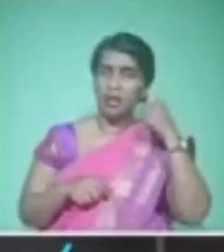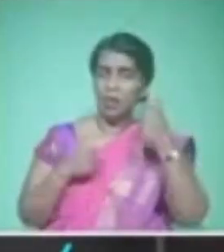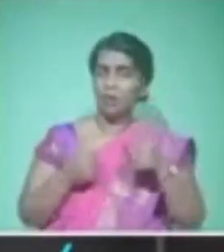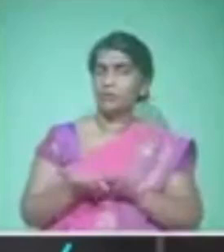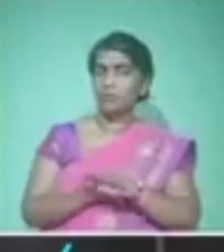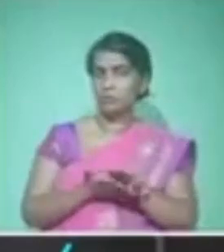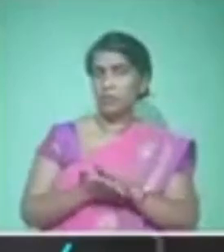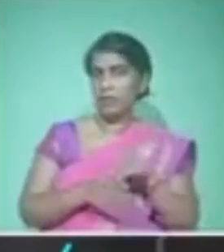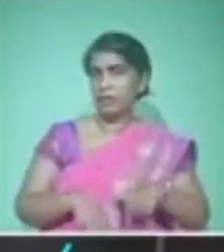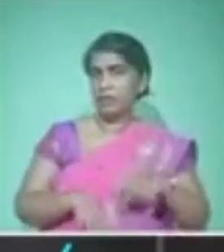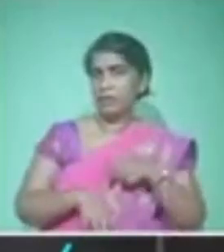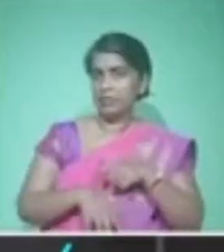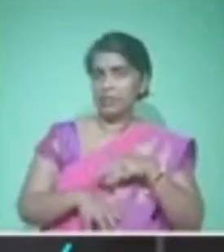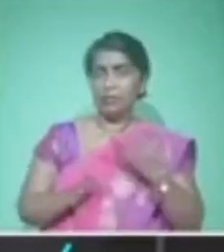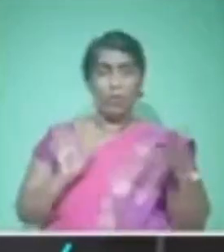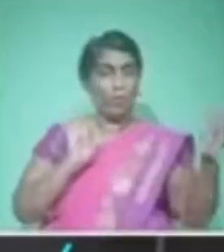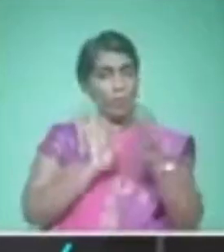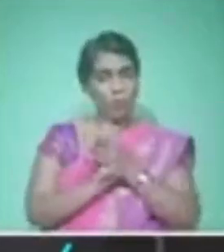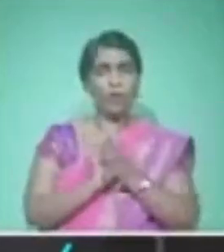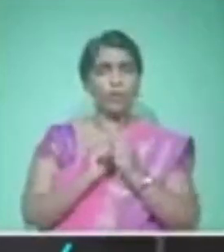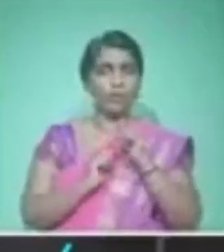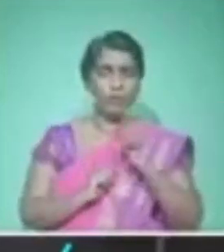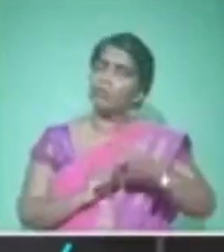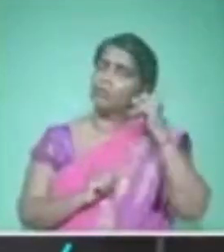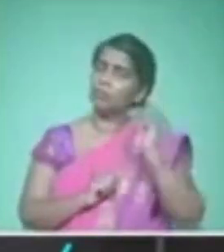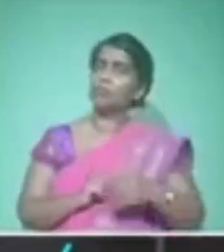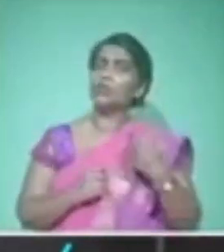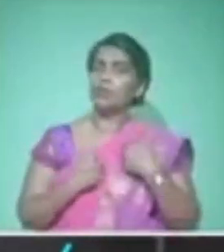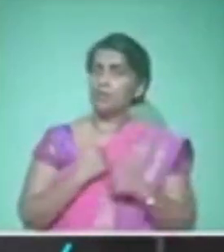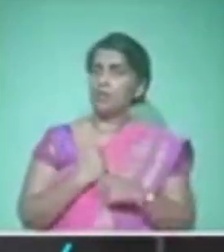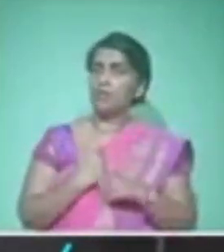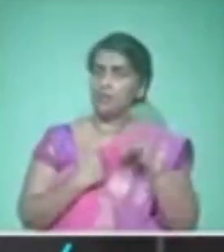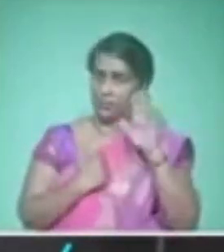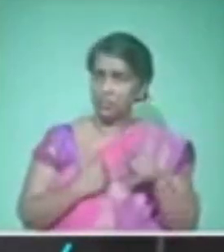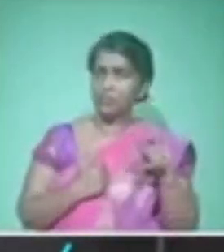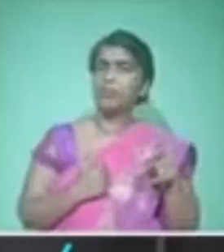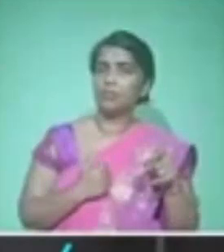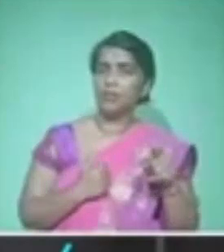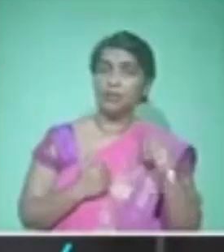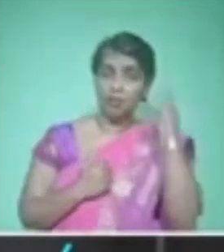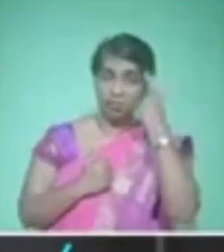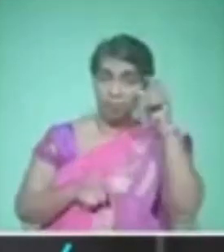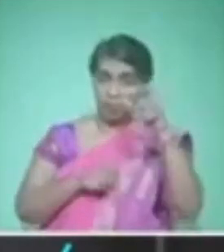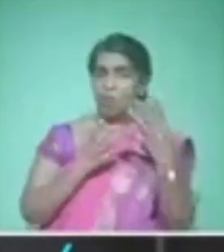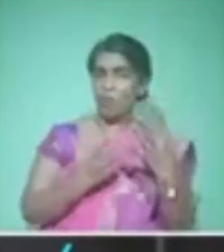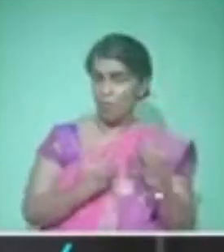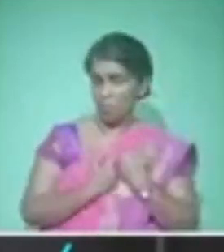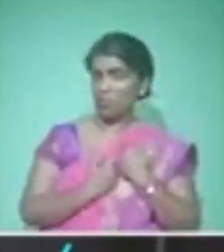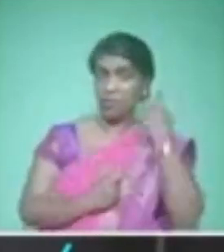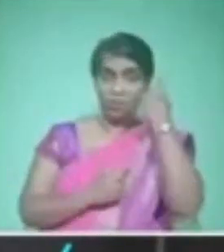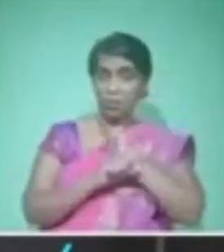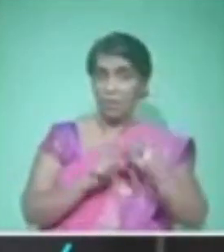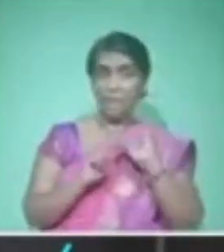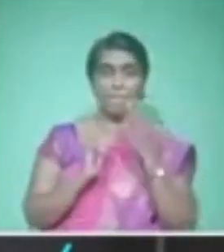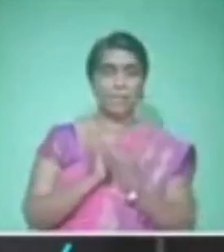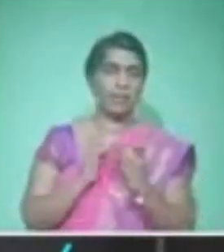ගස්සන්න වෙලාව ඇවිල්ලා තිනවා. අපි එකට හිට ගන්න ඕනේ. ඒක අනිවාර්යයෙන්ම අපි හරි ගස්සන්න ඕනේ. විශේෂඥයන් අවශ්‍යයි. විශේෂඥයන් නැතුව අපිට ප්‍රතිපත්ති